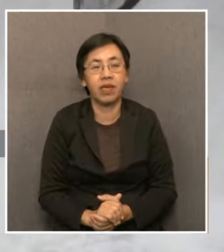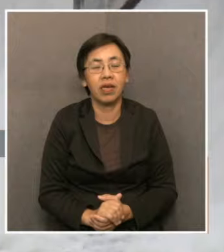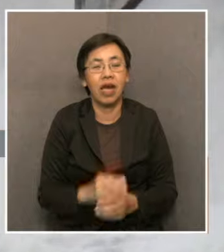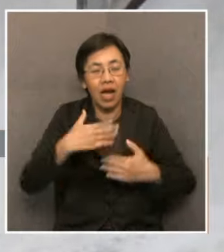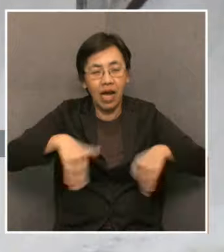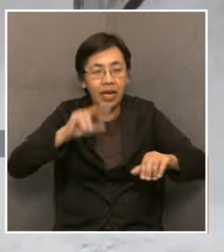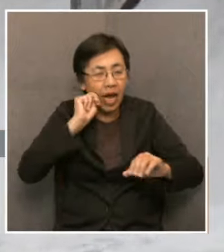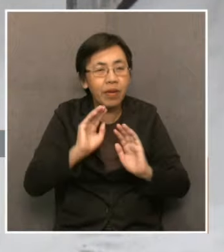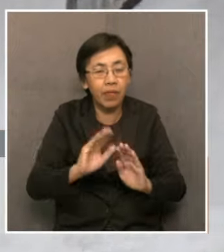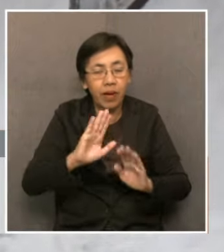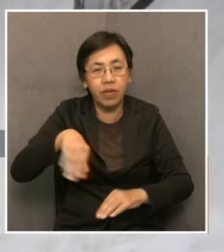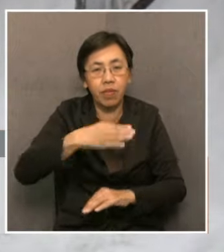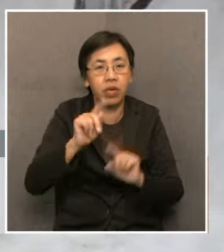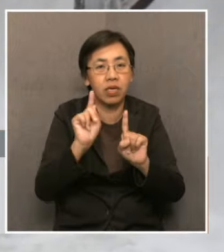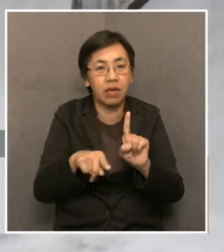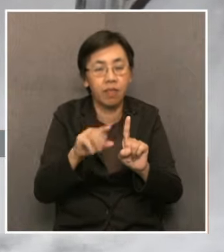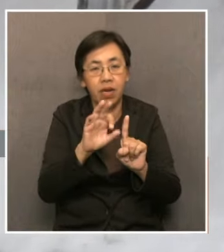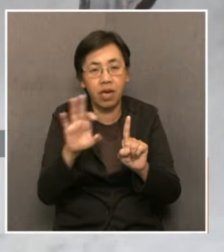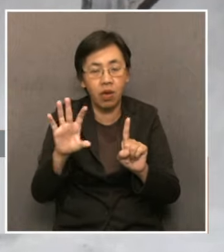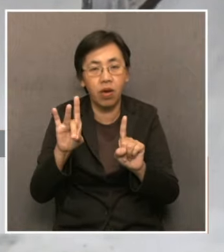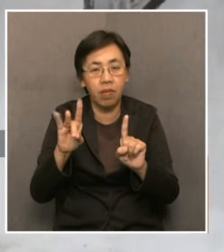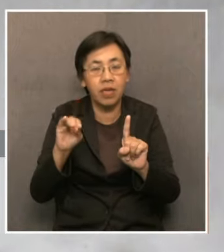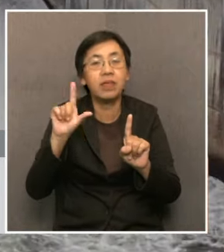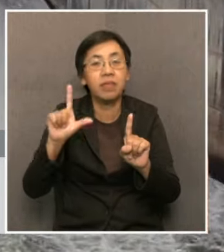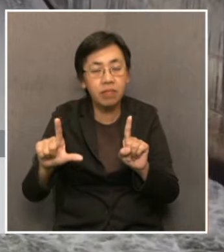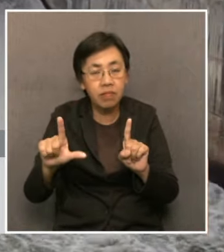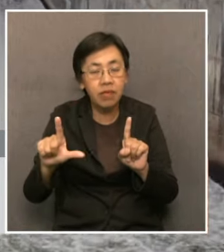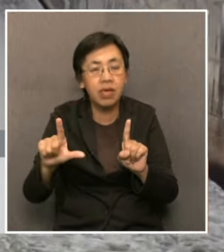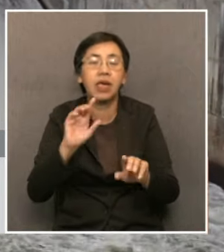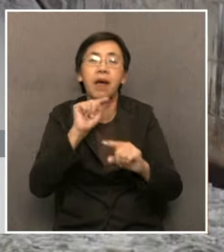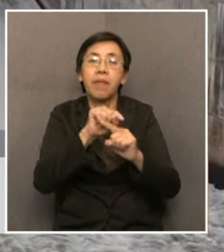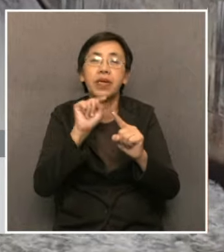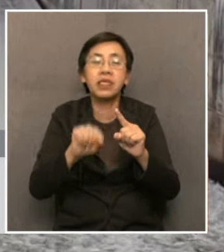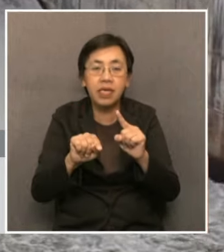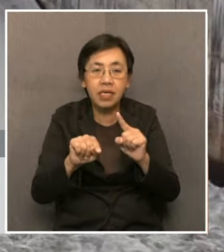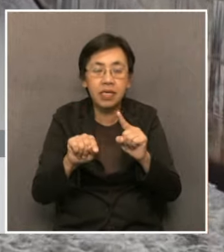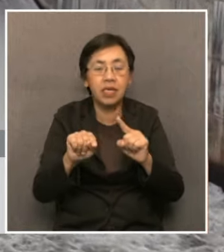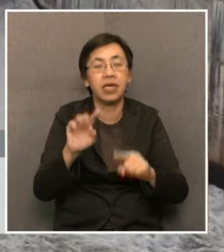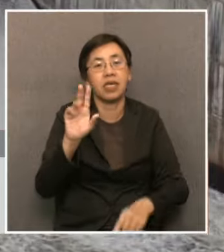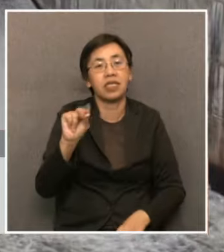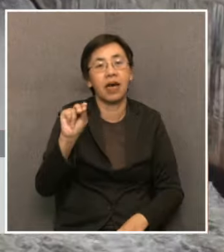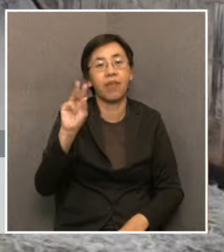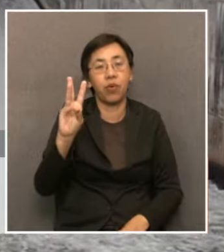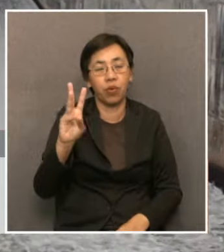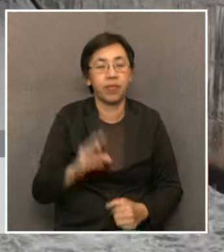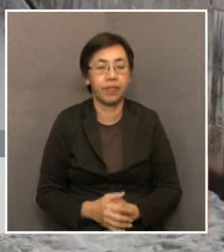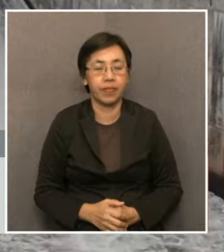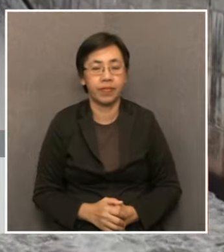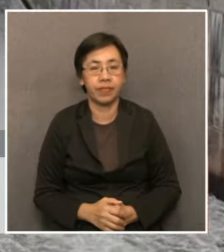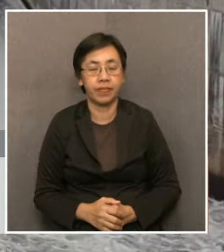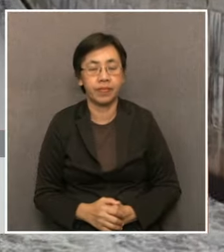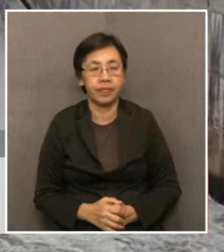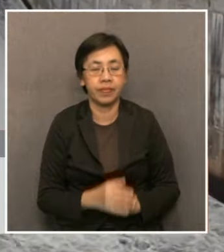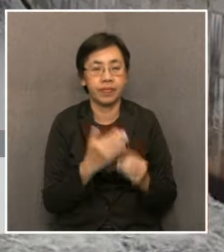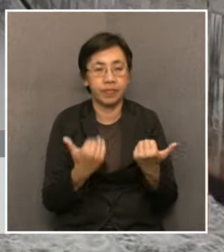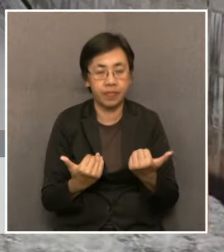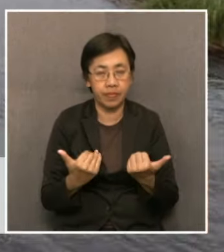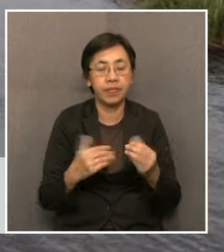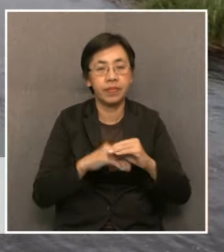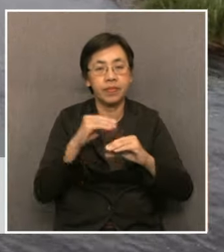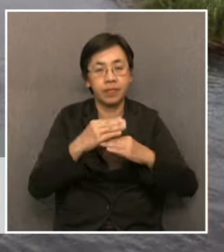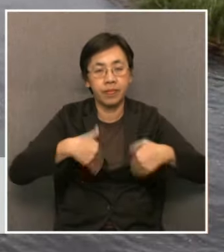กักเก็บ 1,980 ล้านลูกบาศก์เมตรหรือคิดเป็นร้อยละ36ครับปัจจุบันนี้ทางโครงการยังค